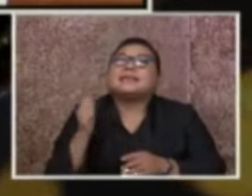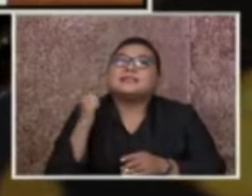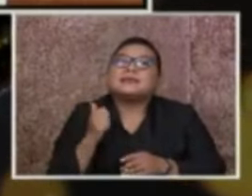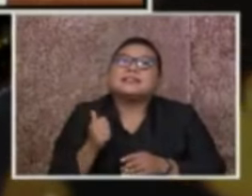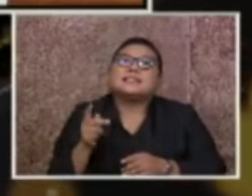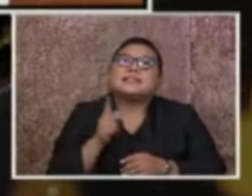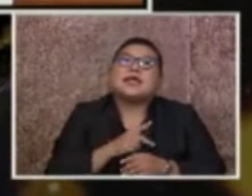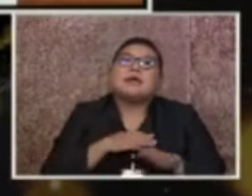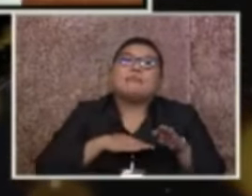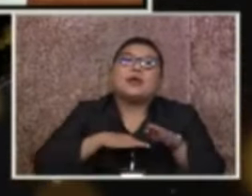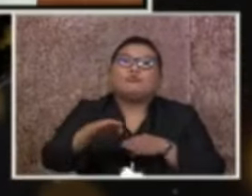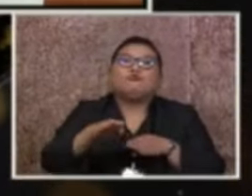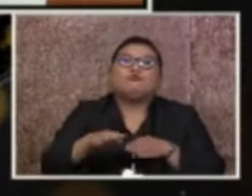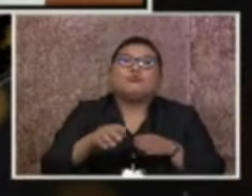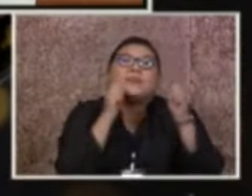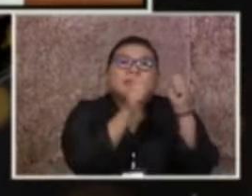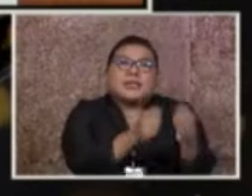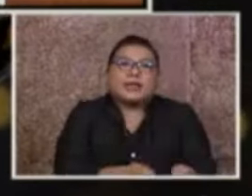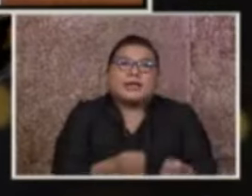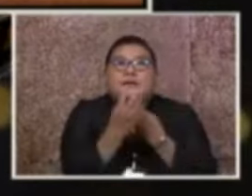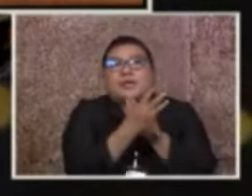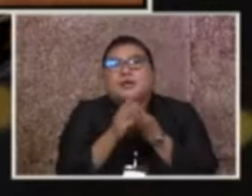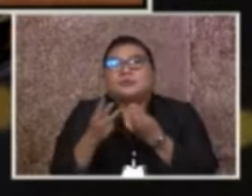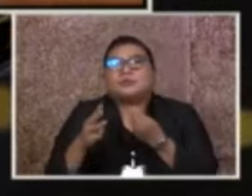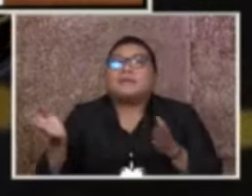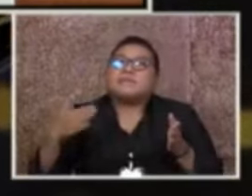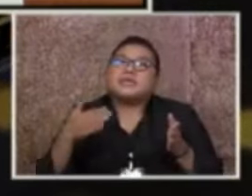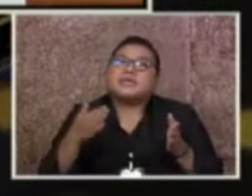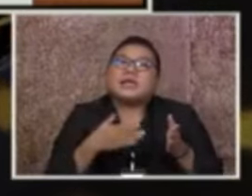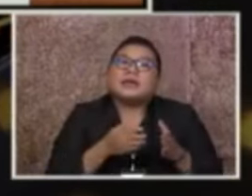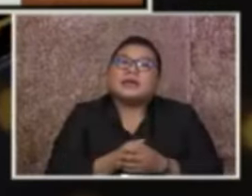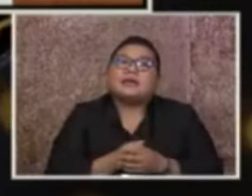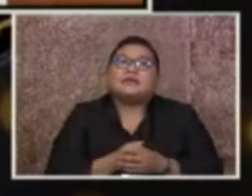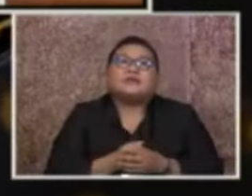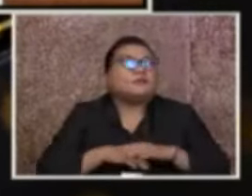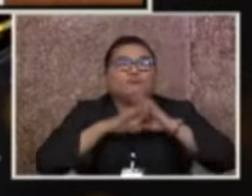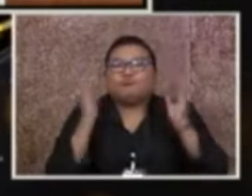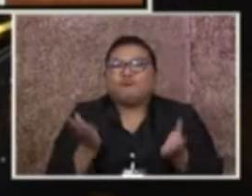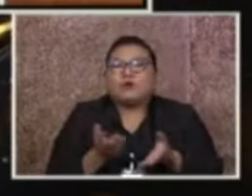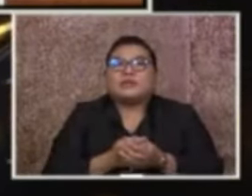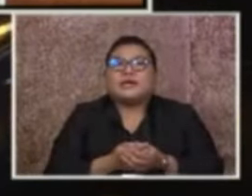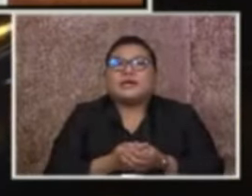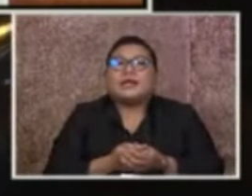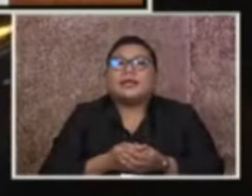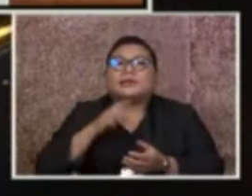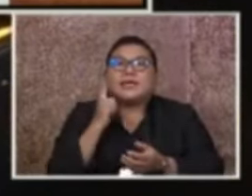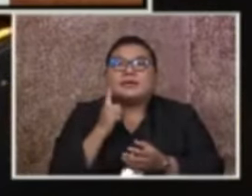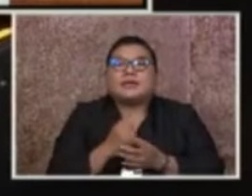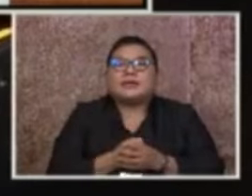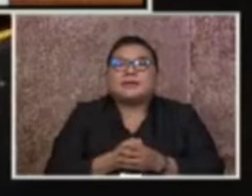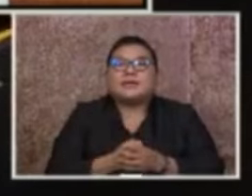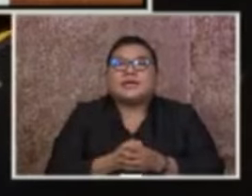pertanian pariwisata ee perikanan dan segalanya maka dari itu sekali lagi